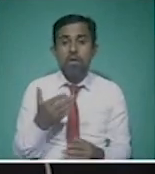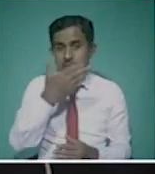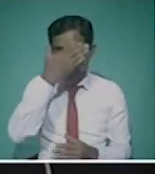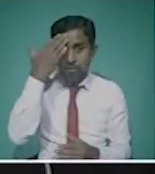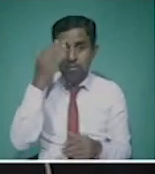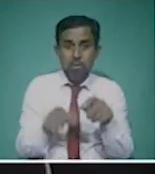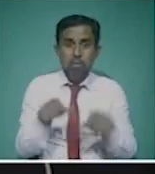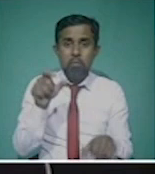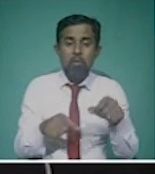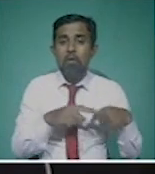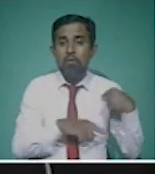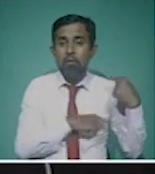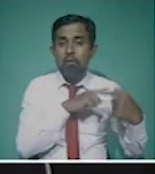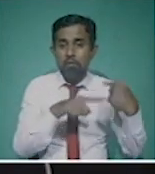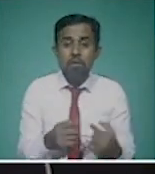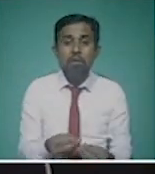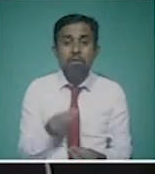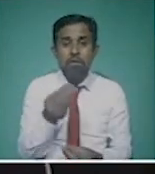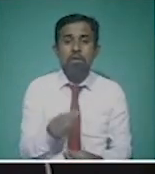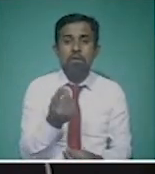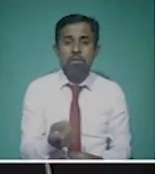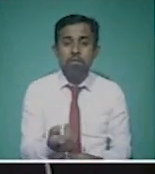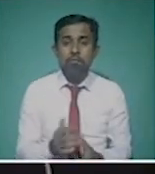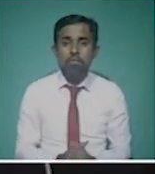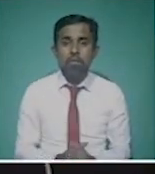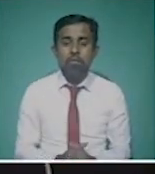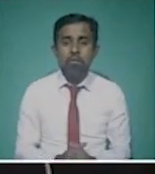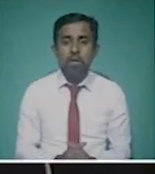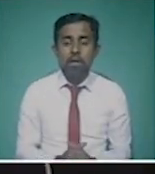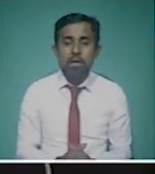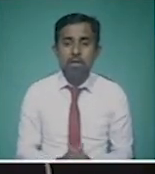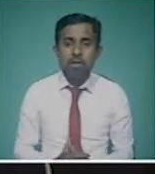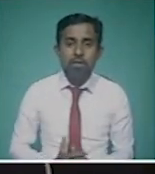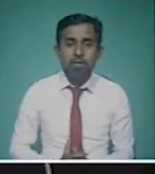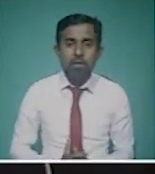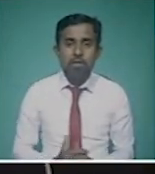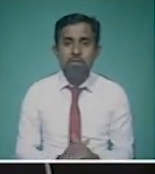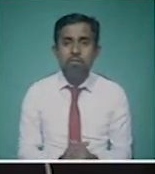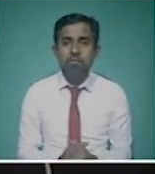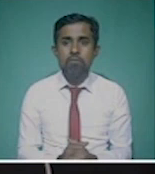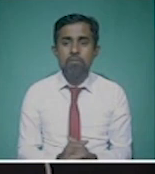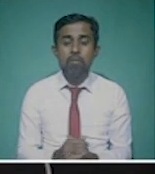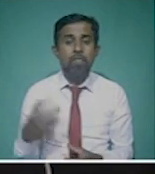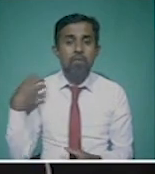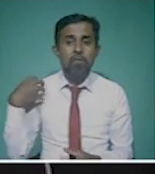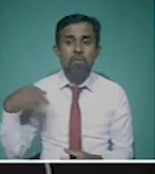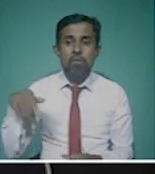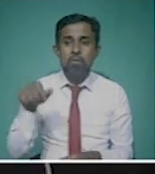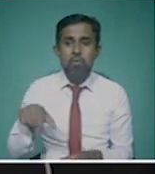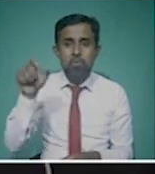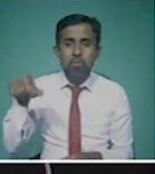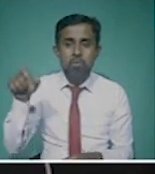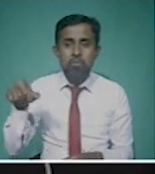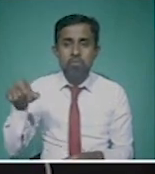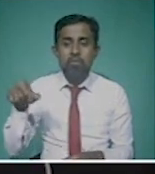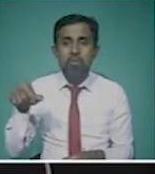போதிலும் அதிலே முஸ்லிம் தரப்பு சற்று மாற்றமான கருத்தை கொண்டிருக்கிறது என்ற யதார்த்தத்தை தமிழ் தரப்பு புரிந்து